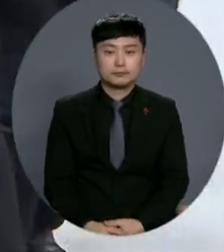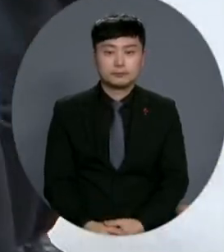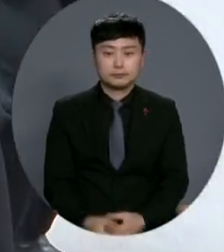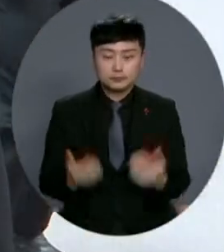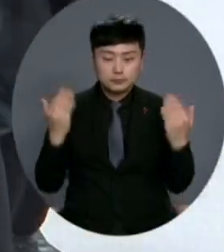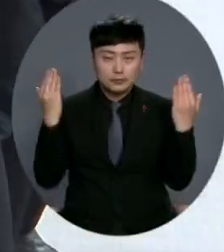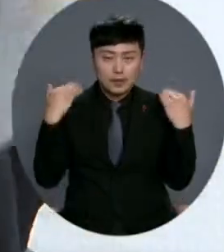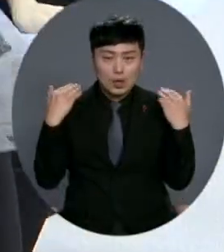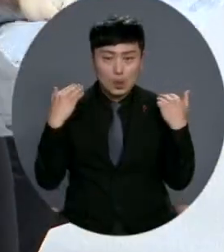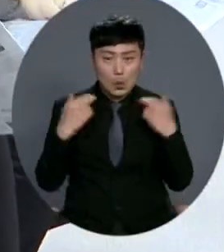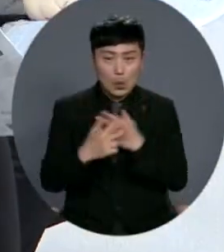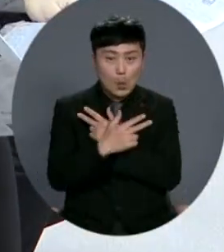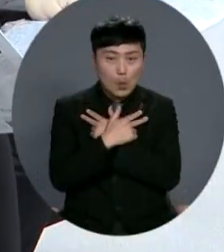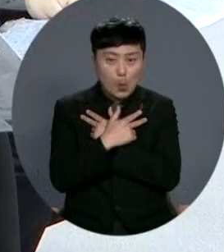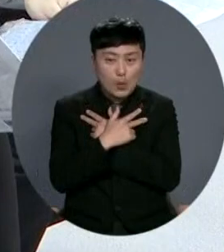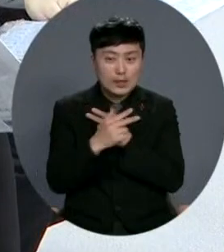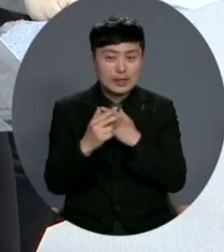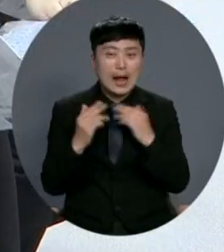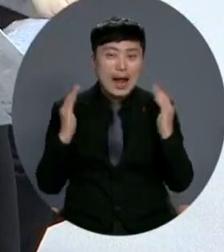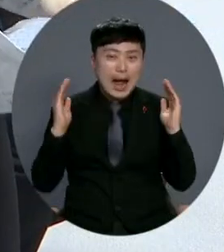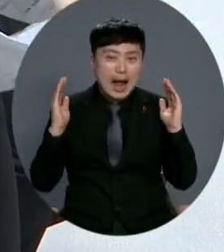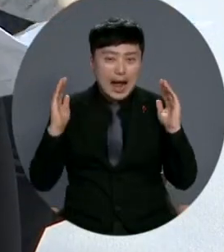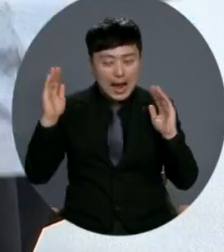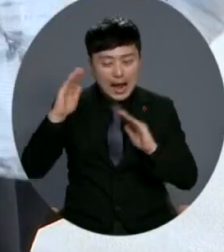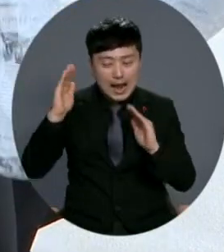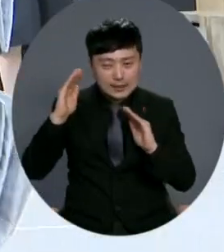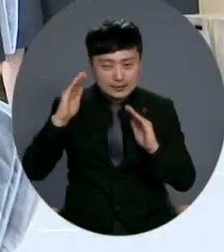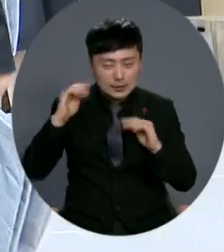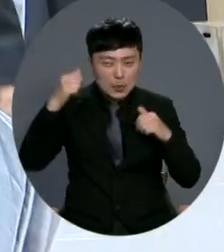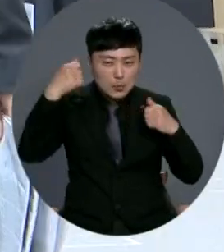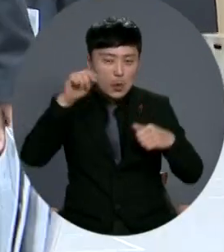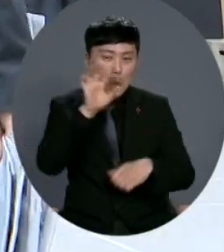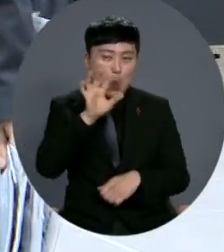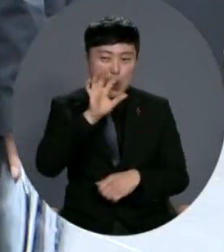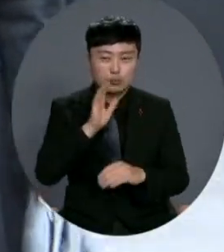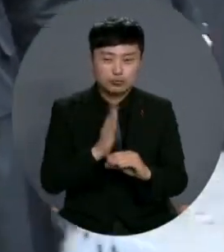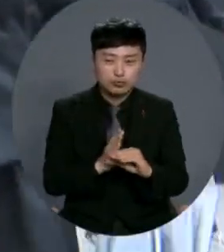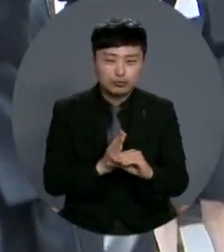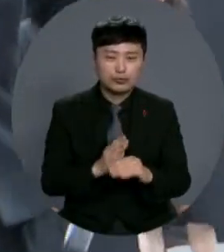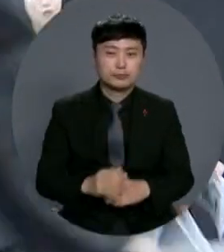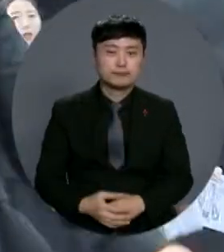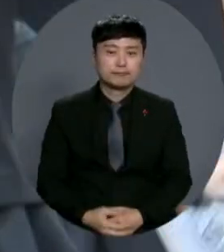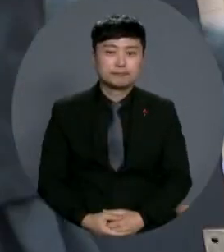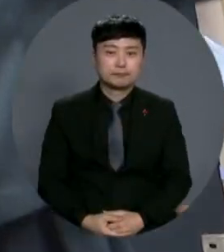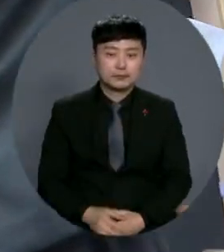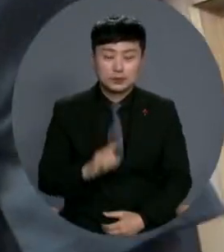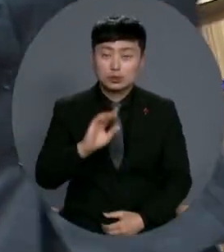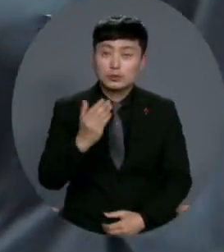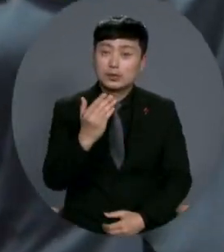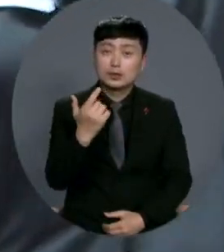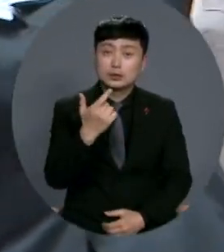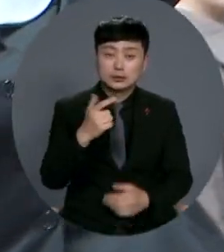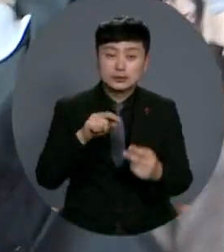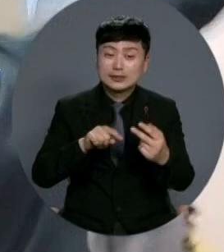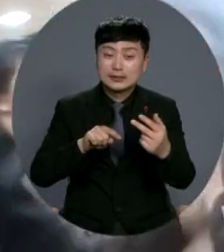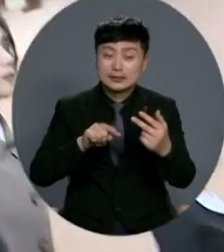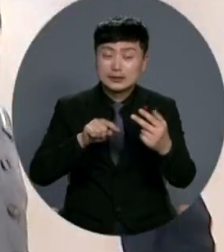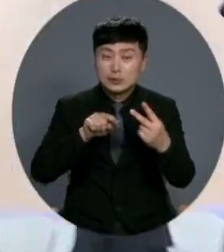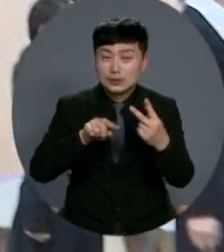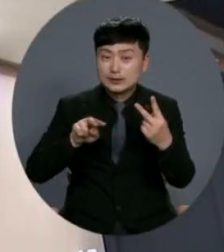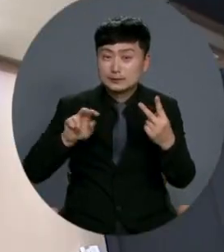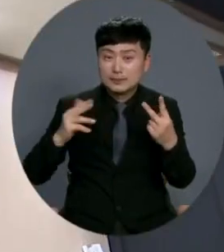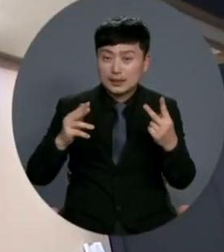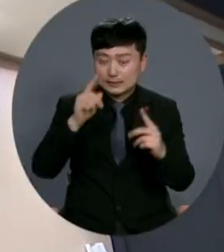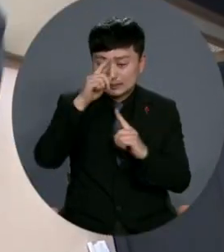교복을 입은 학생 복장을 한 사람들이 뮤지컬 리허설에 몰입하고 있습니다. 1960년 2월 28일